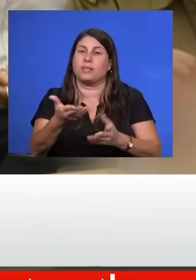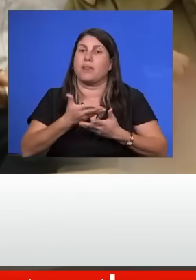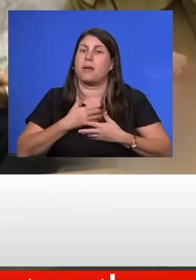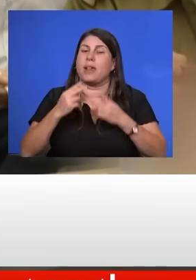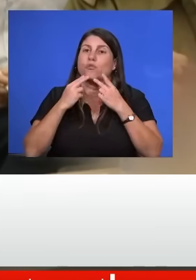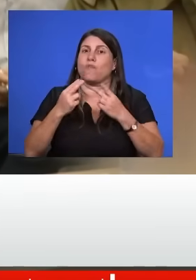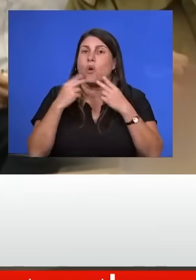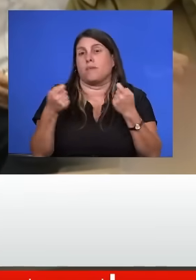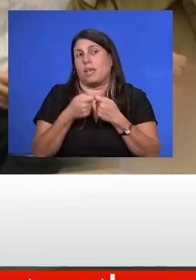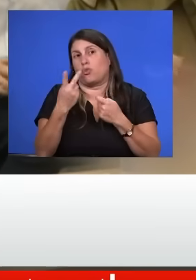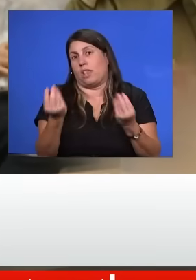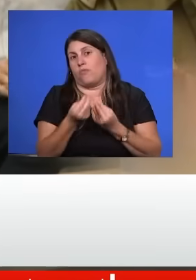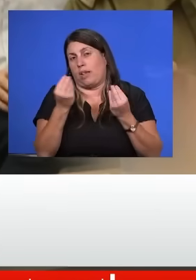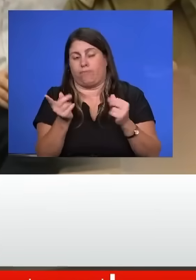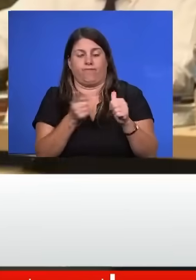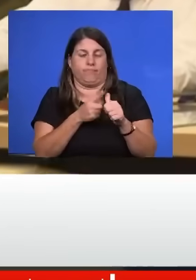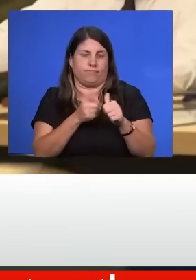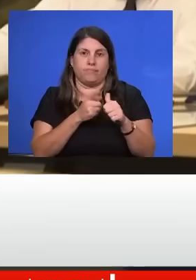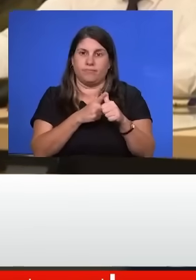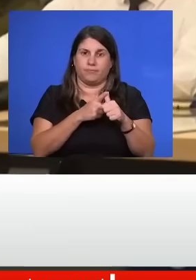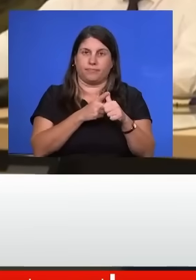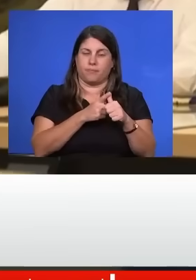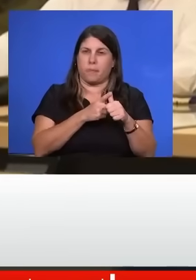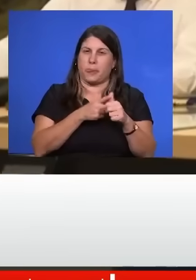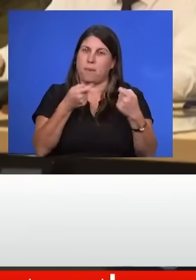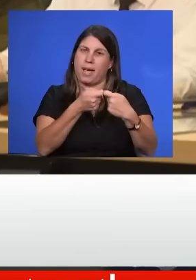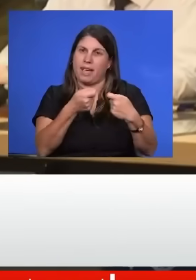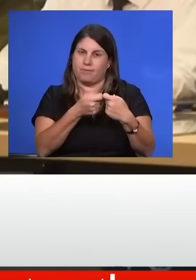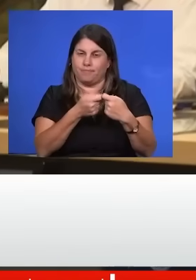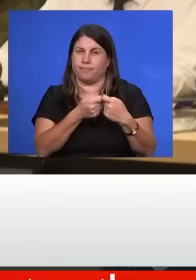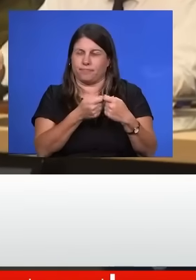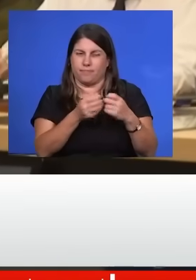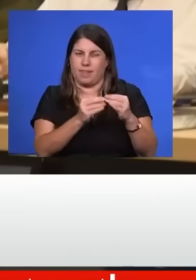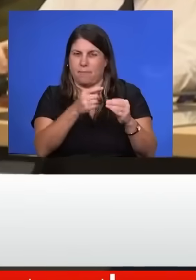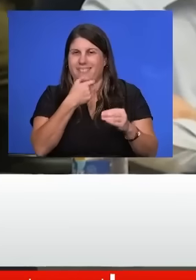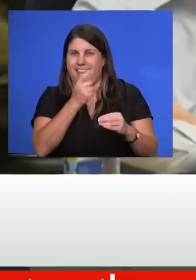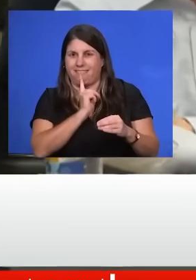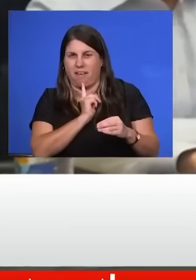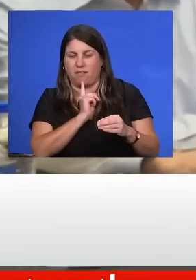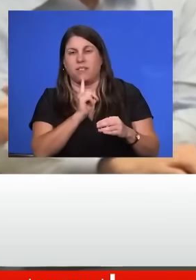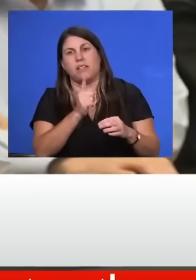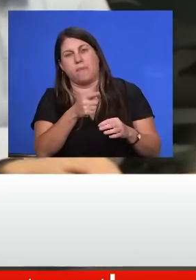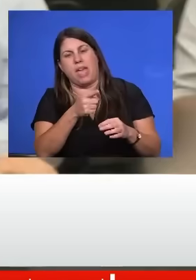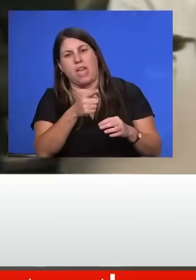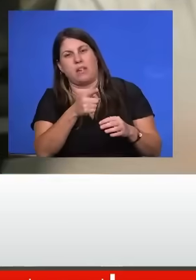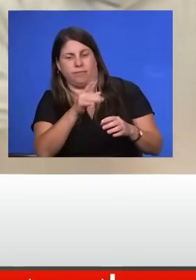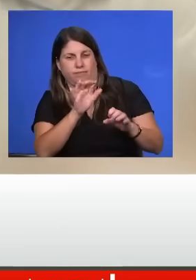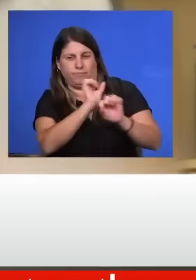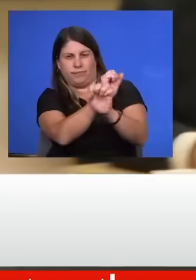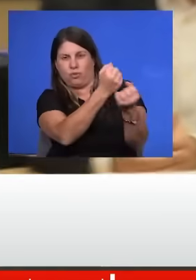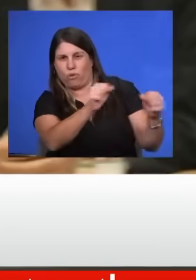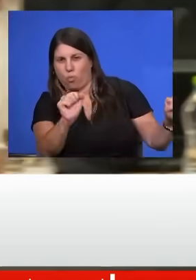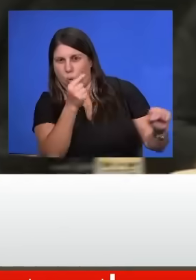דברים. ראשית, המגעים מול קטר בעניין השחרור של החטופים, וגם